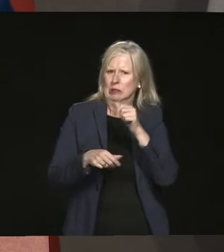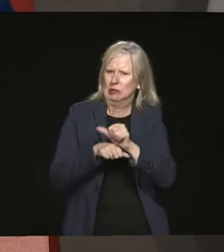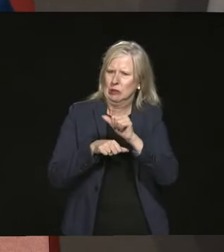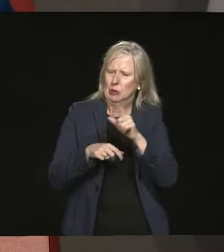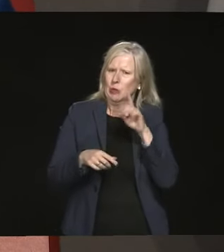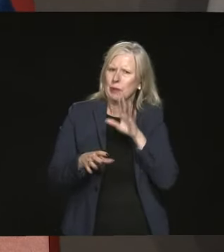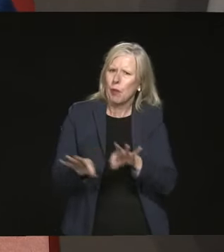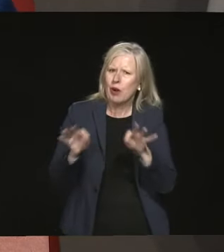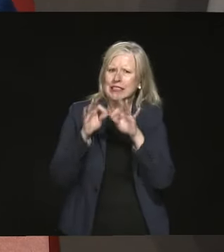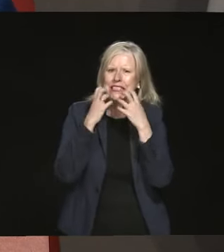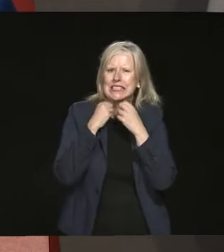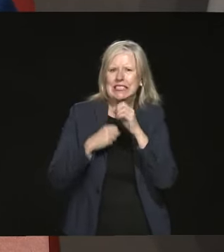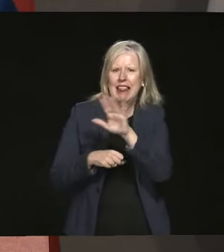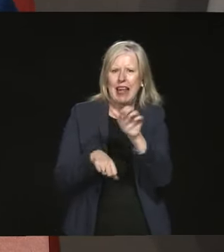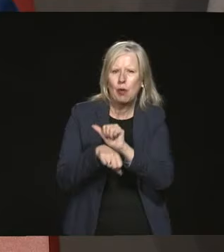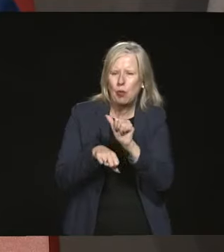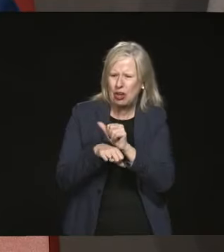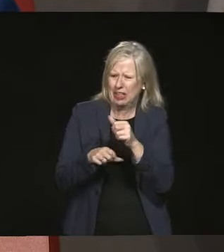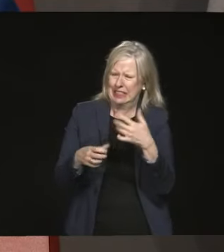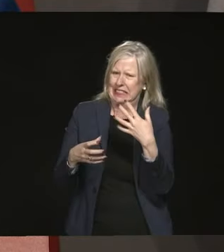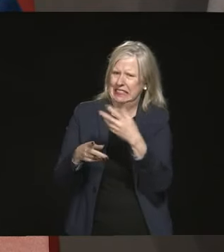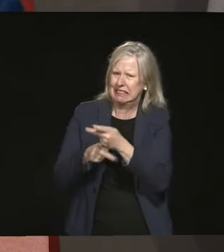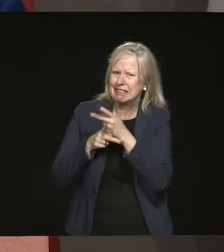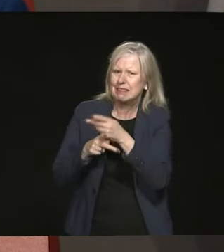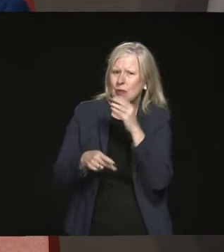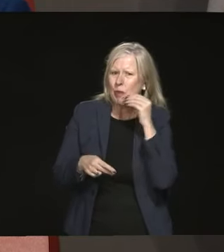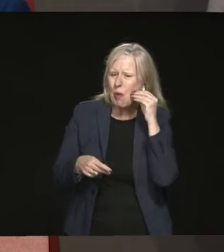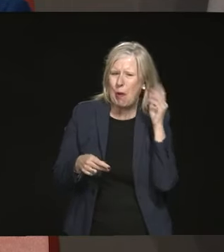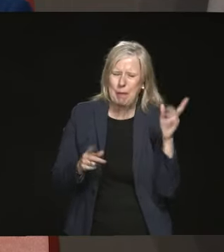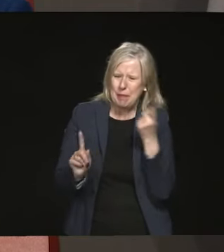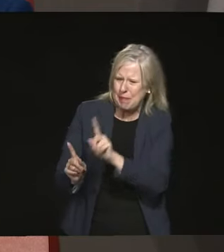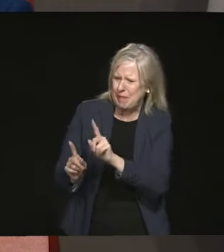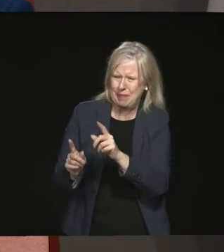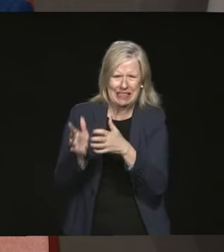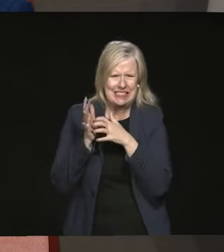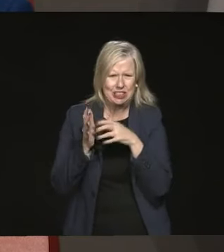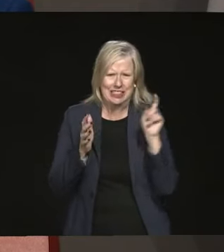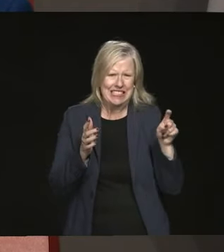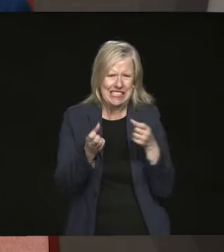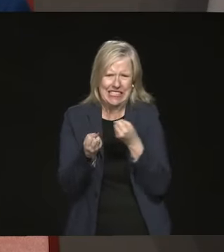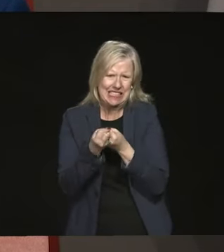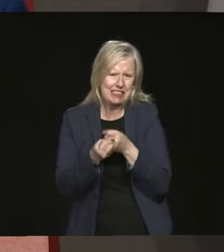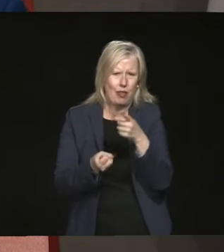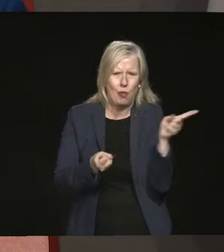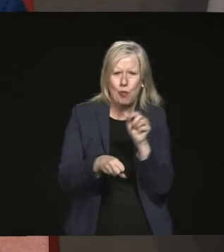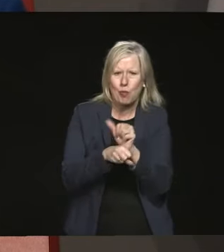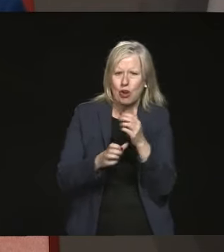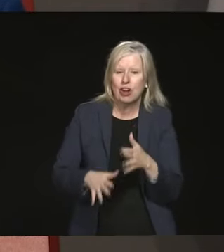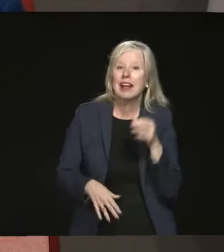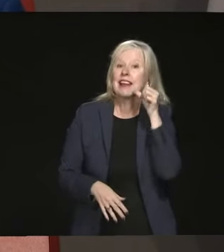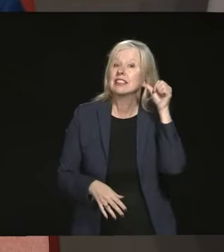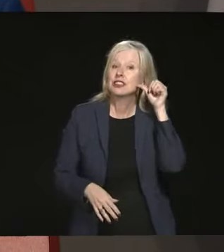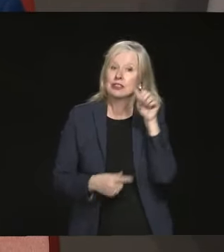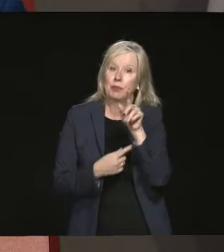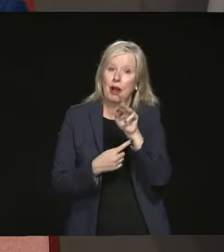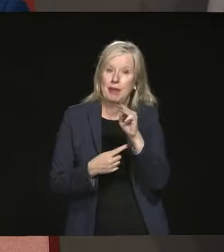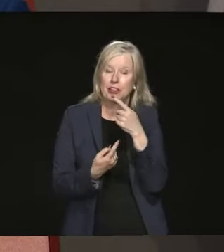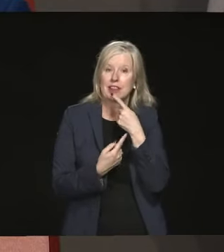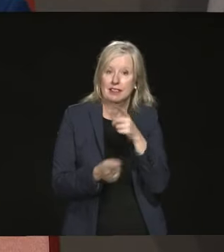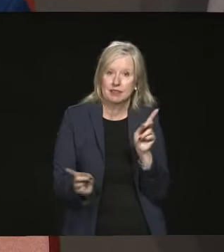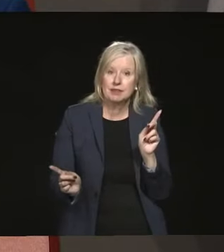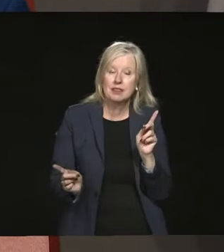absolument essentiel et le premier ministre Trudeau hier a rappelé que le gouvernement canadien souhaite accompagner les provinces, dont le Québec,